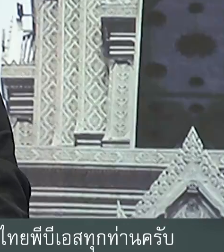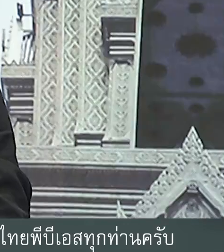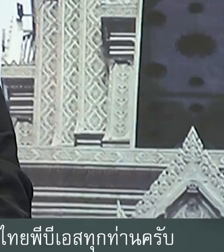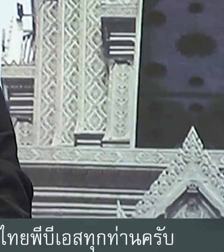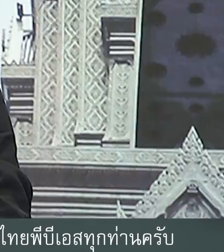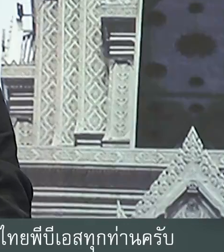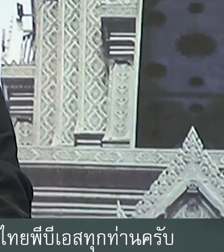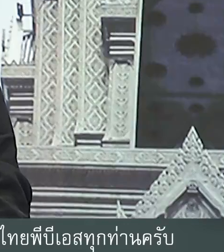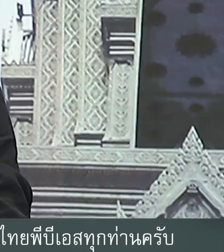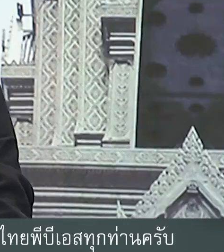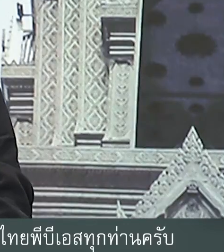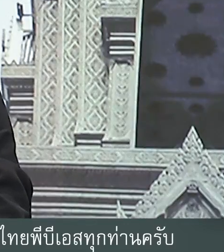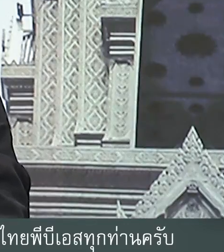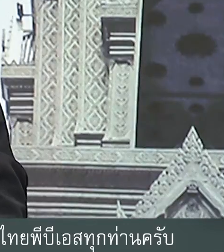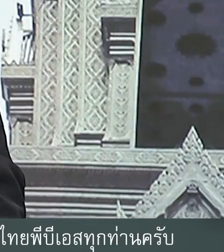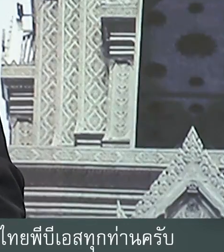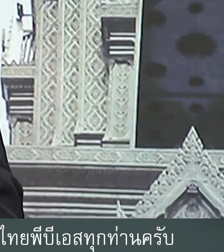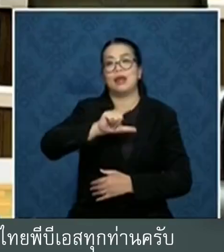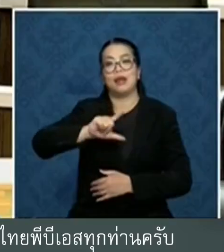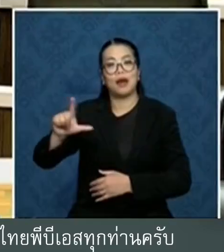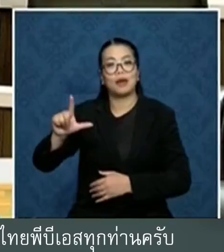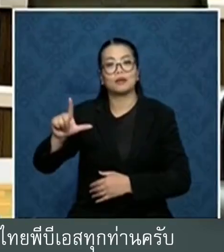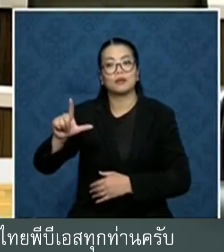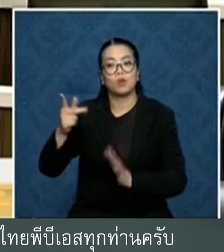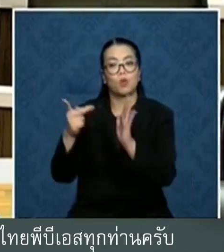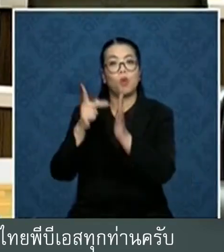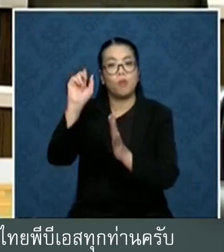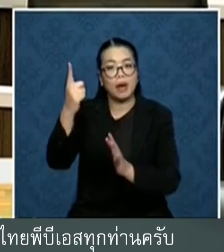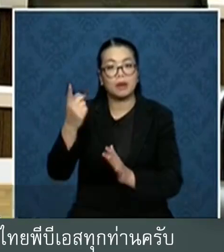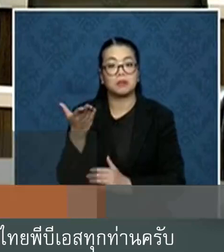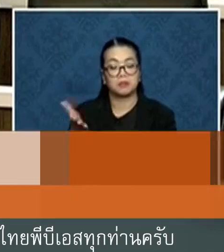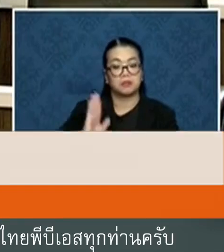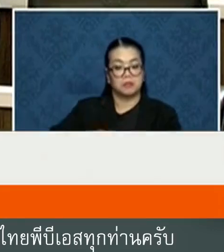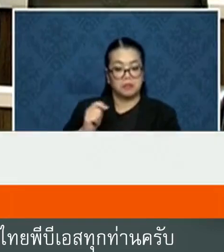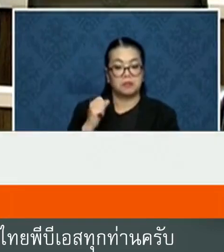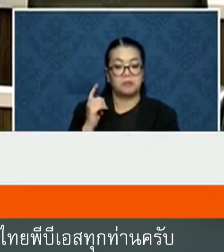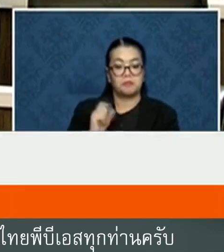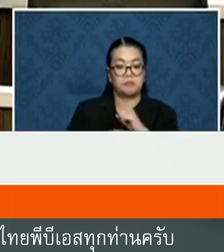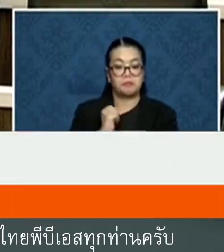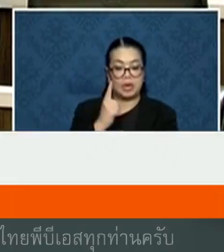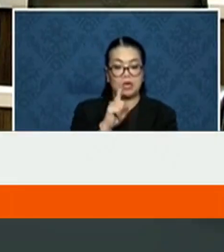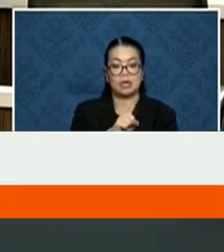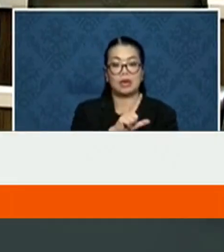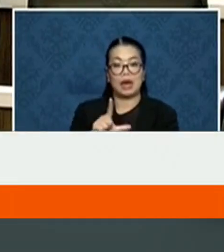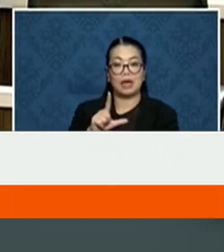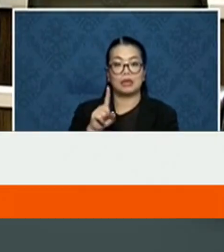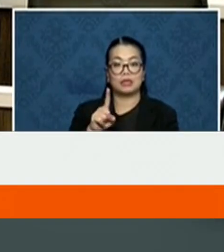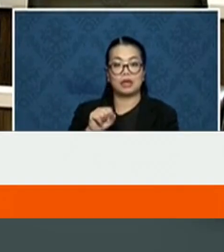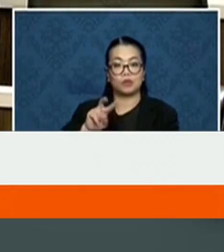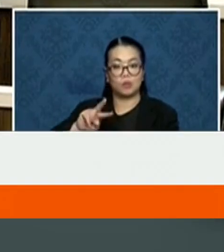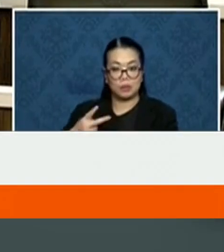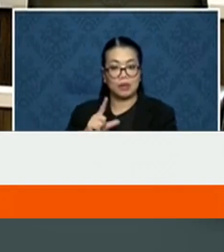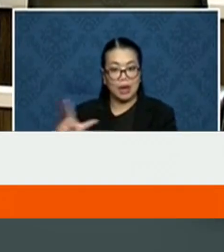หาเสียงประโยคนี้คุณมากฟังจากคุณสุรินทร์ครับอืท่านมีศักยภาพปีละล้าน 12,000ล้านบาทที่